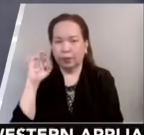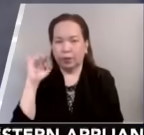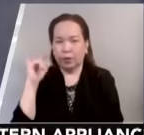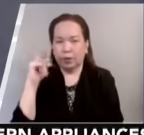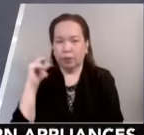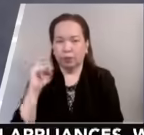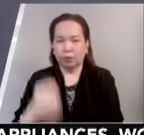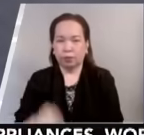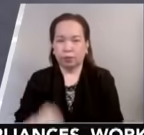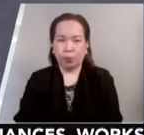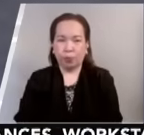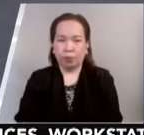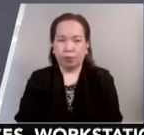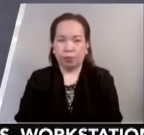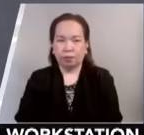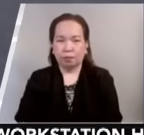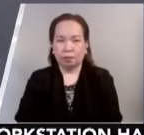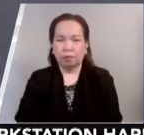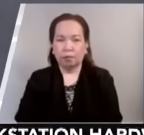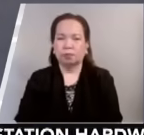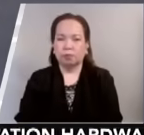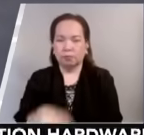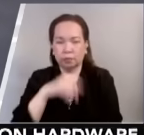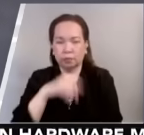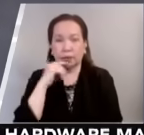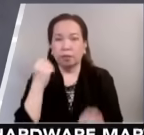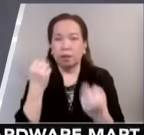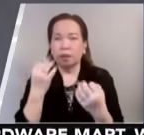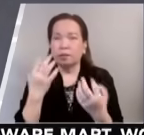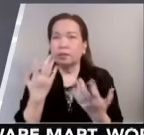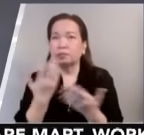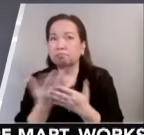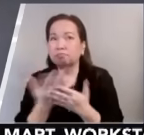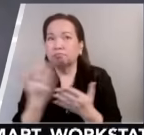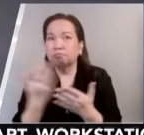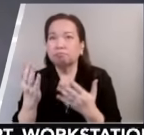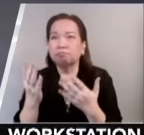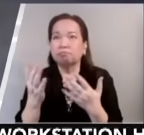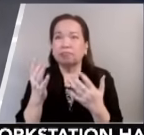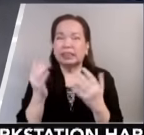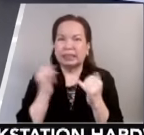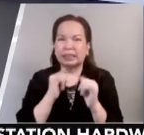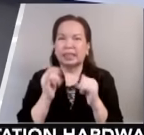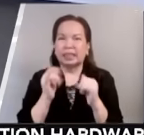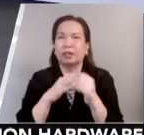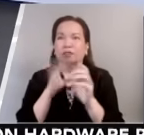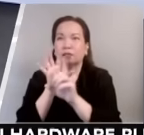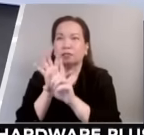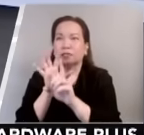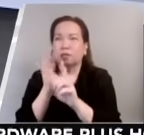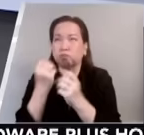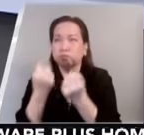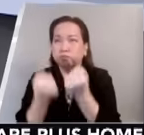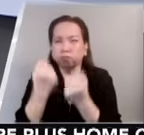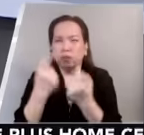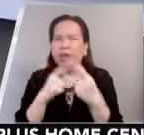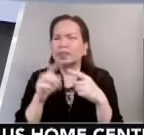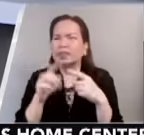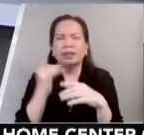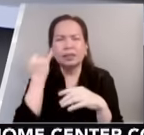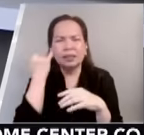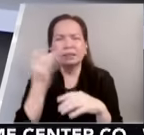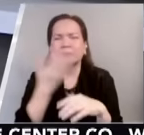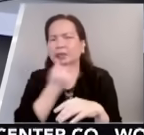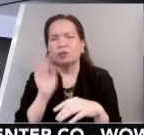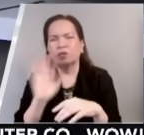Soriano marami ang humahabol sa pagbili ng mga paputok kahit hinihikayat ang publiko na gumamit ng ibang pampaingay silipin natin